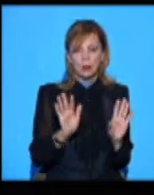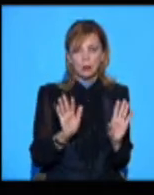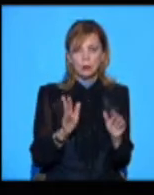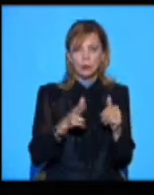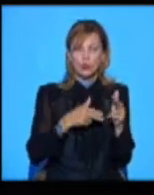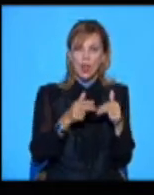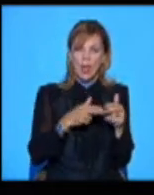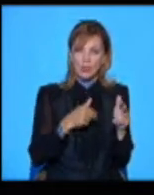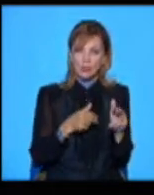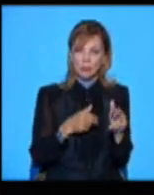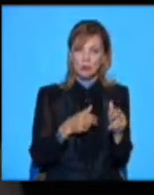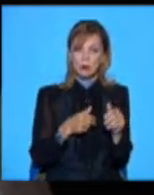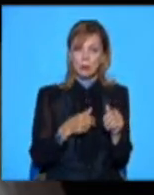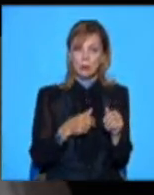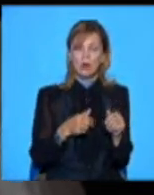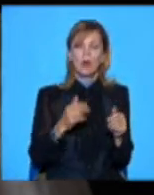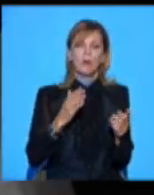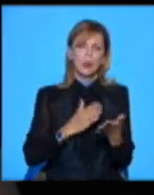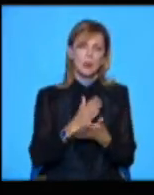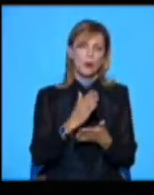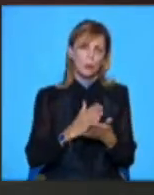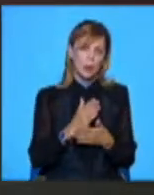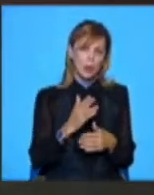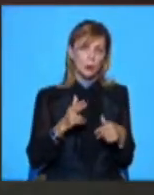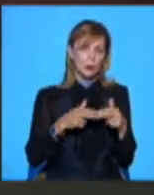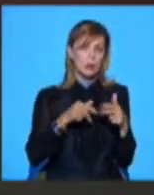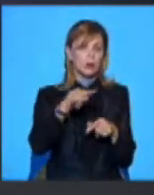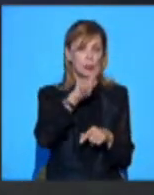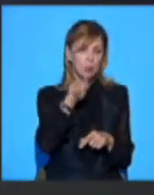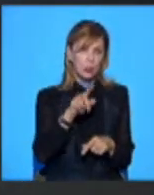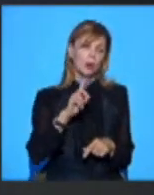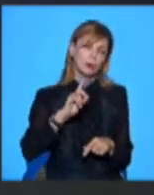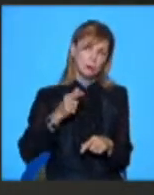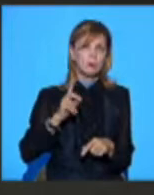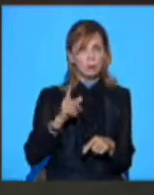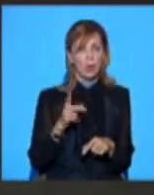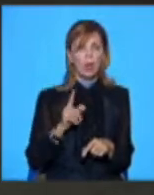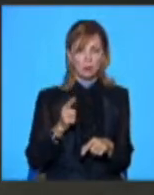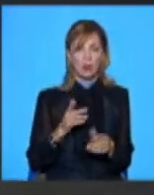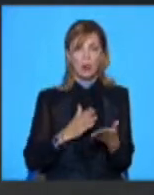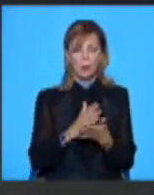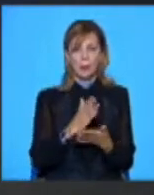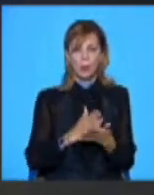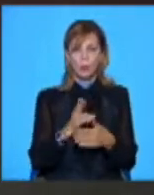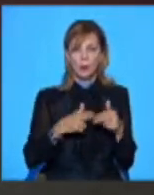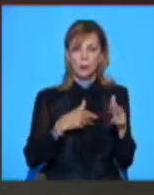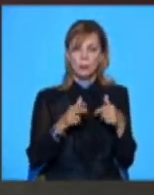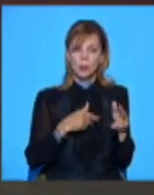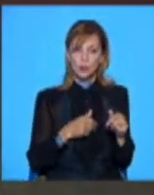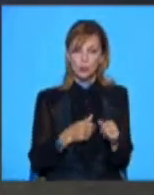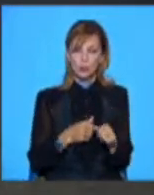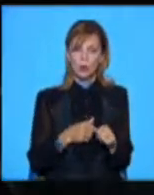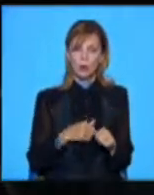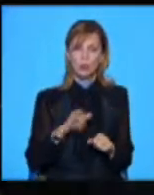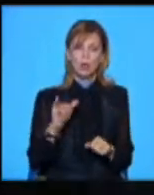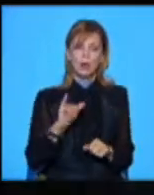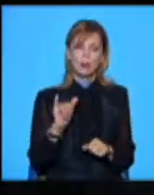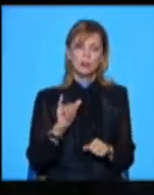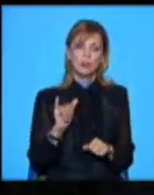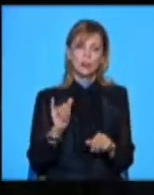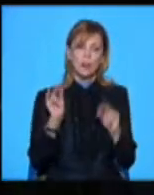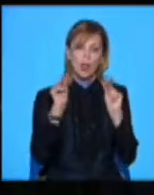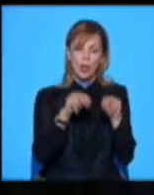ceartă. Ceartă. Se certau nu. Des? Deci nu s-a auzit. Cam des. Frecvent. Cel care a junghiat pe